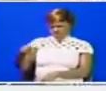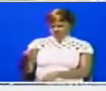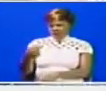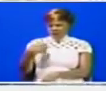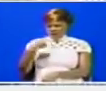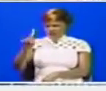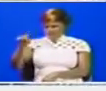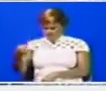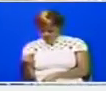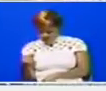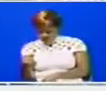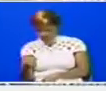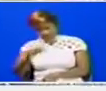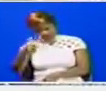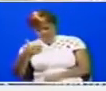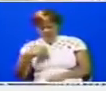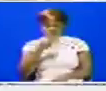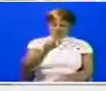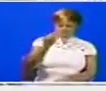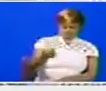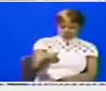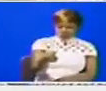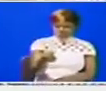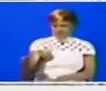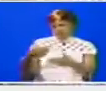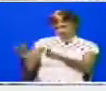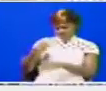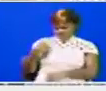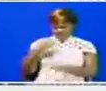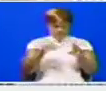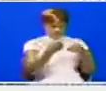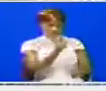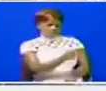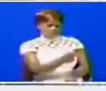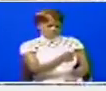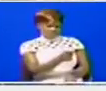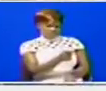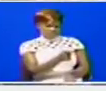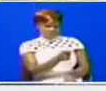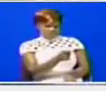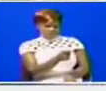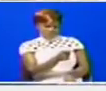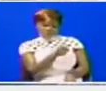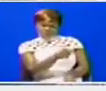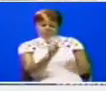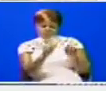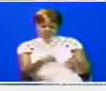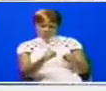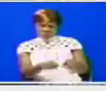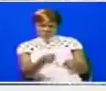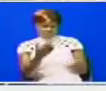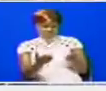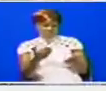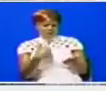have 1000, another person has 1000, they leave me and give to another person. So there's that possibility that we have